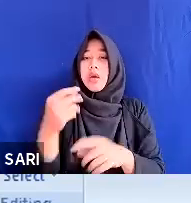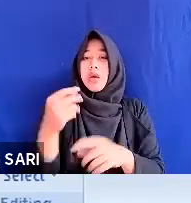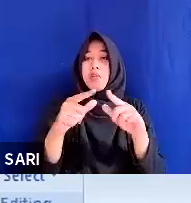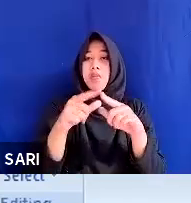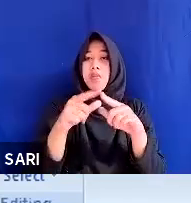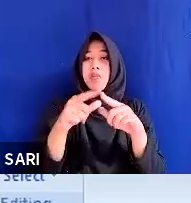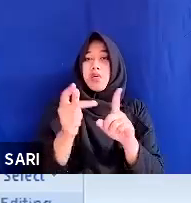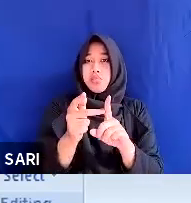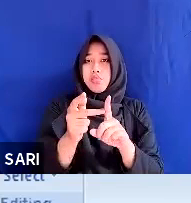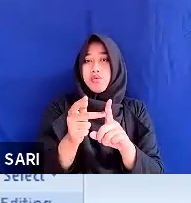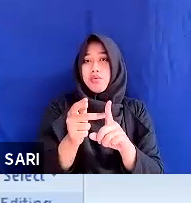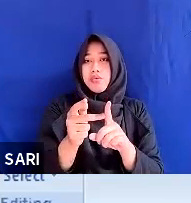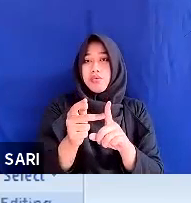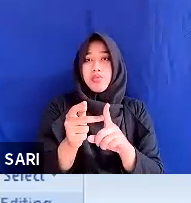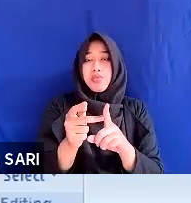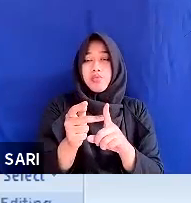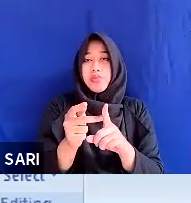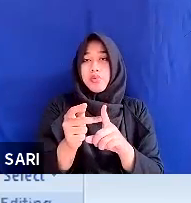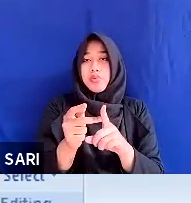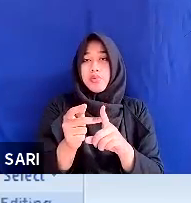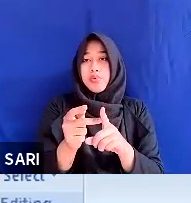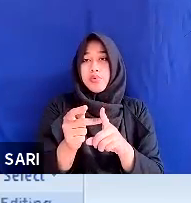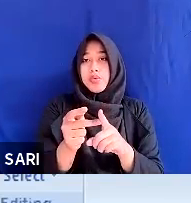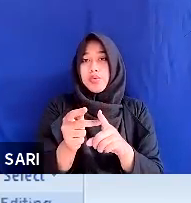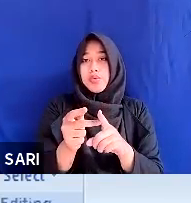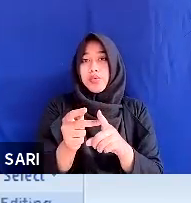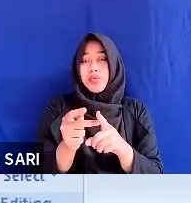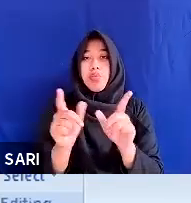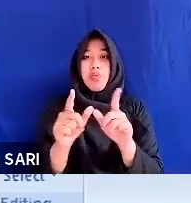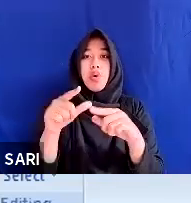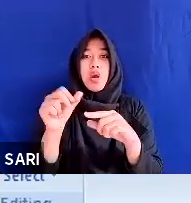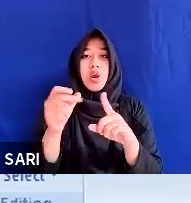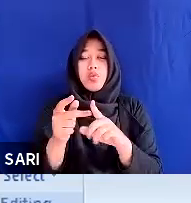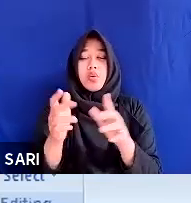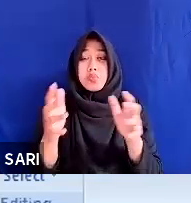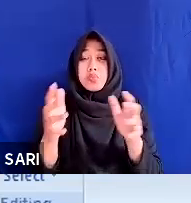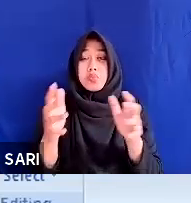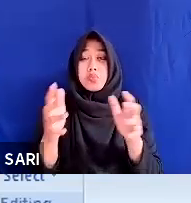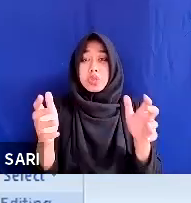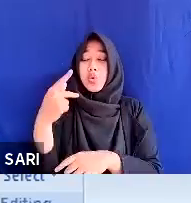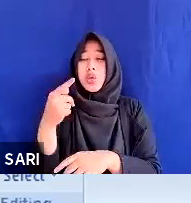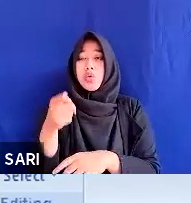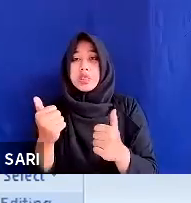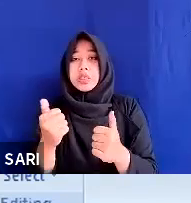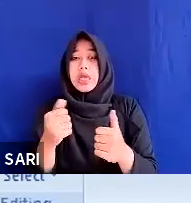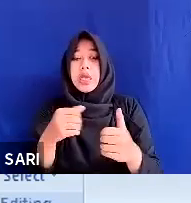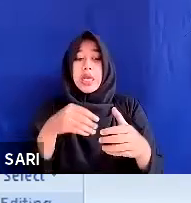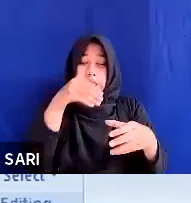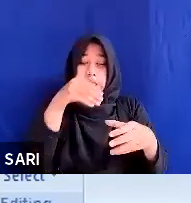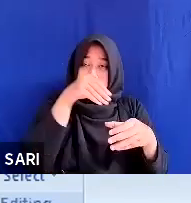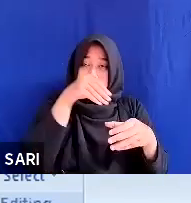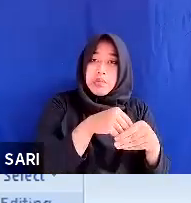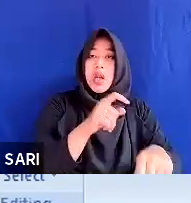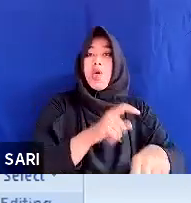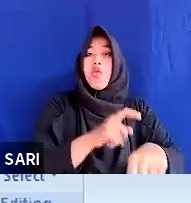waluh yang besar itu labu kuning, apa itu bisa disimpan dalam jangka waktu yang lama. Tapi itu yang hari ini sedang tidak banyak kita